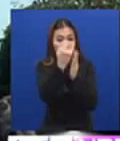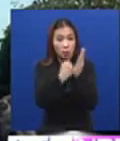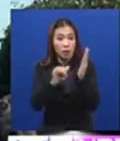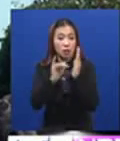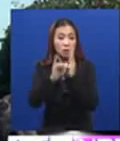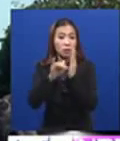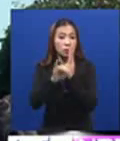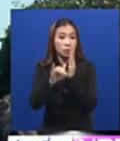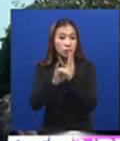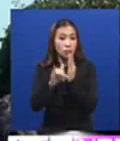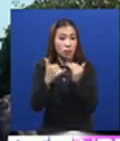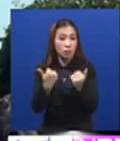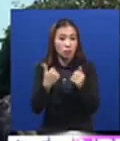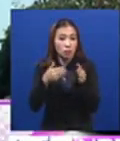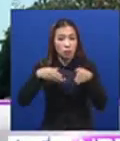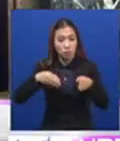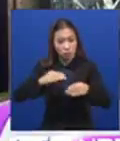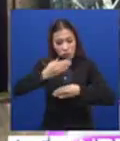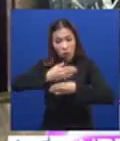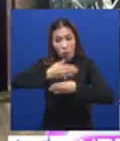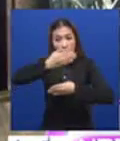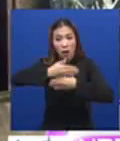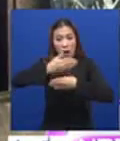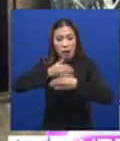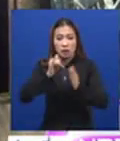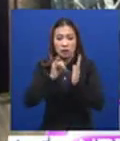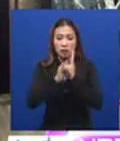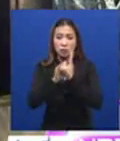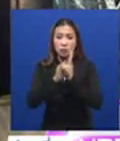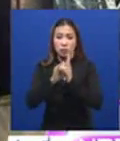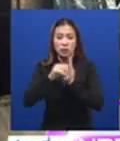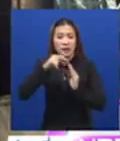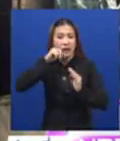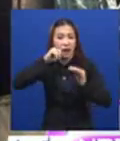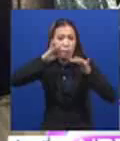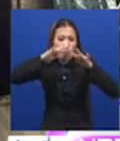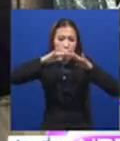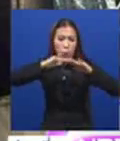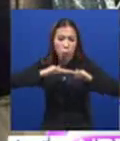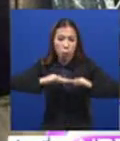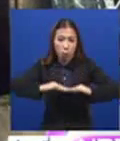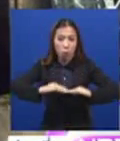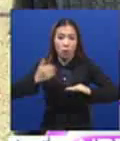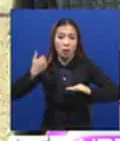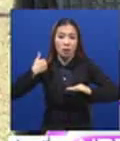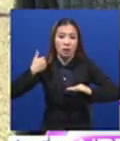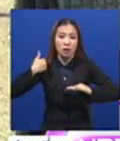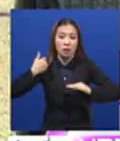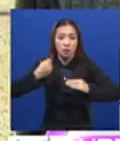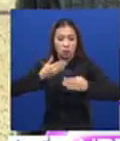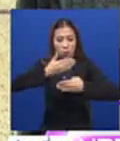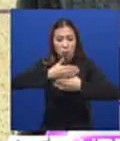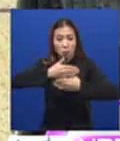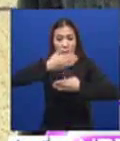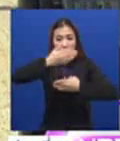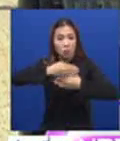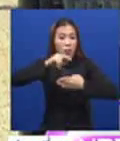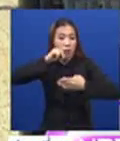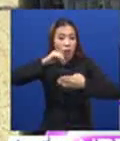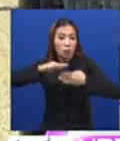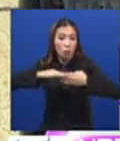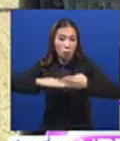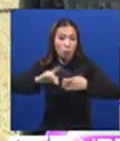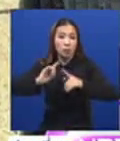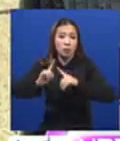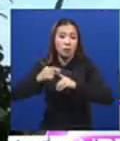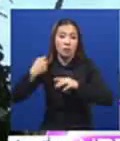coordination,ณะนี้ฝ่ายะวัพนมพไซึ่งระดับน้ำลดลงได้ปิประตูฝายจำนวน 7 บาล จากทั้หมด 8 บา